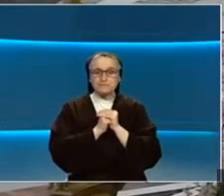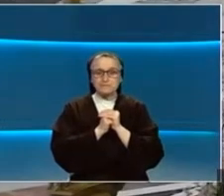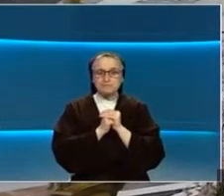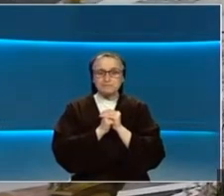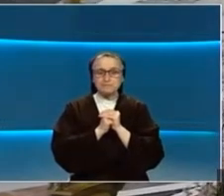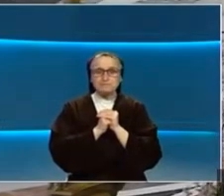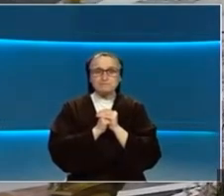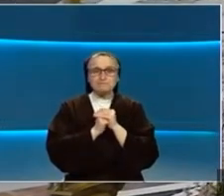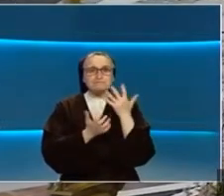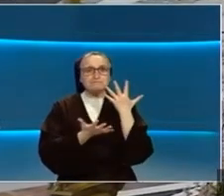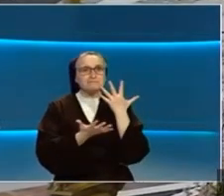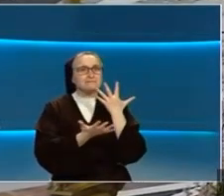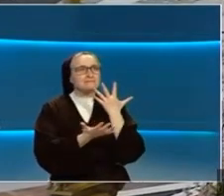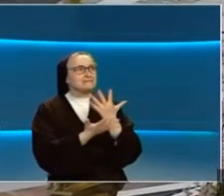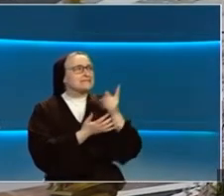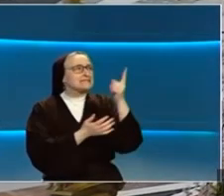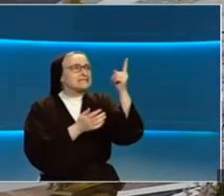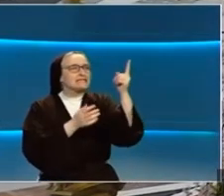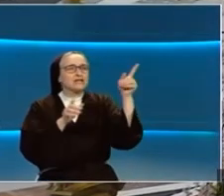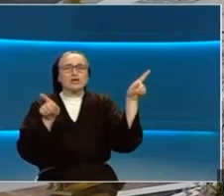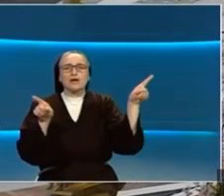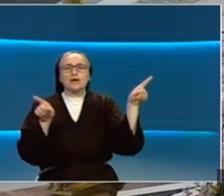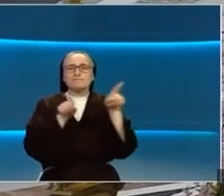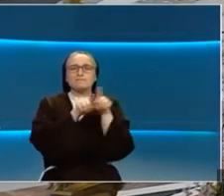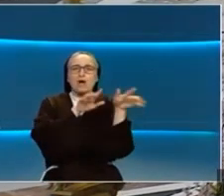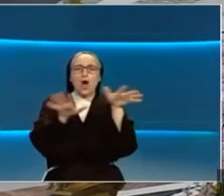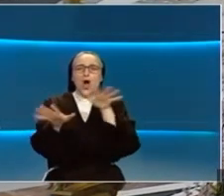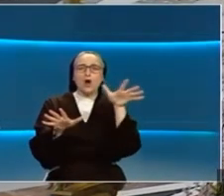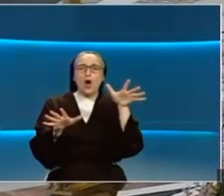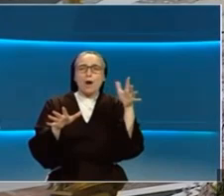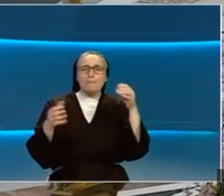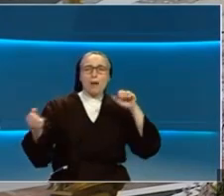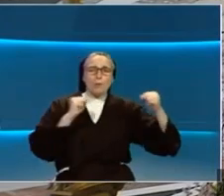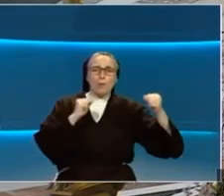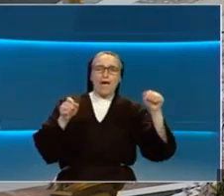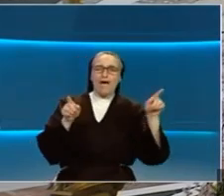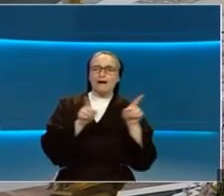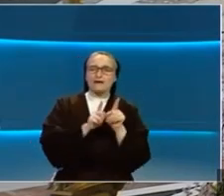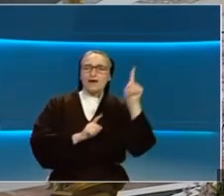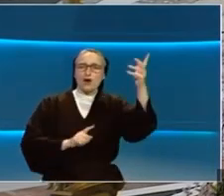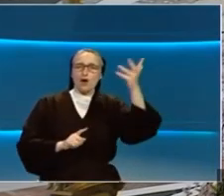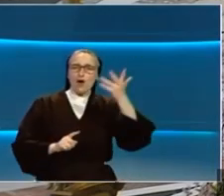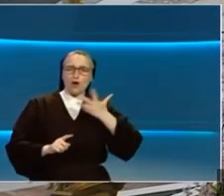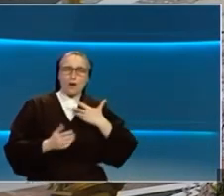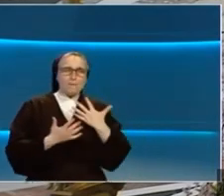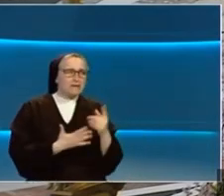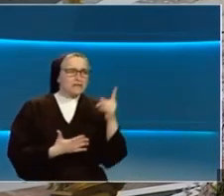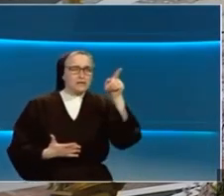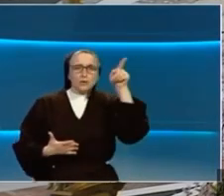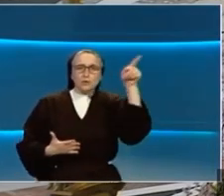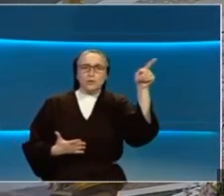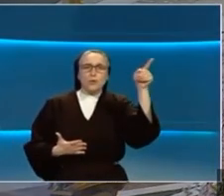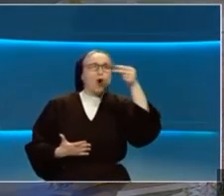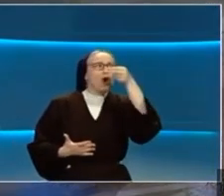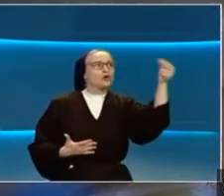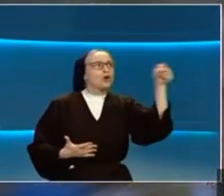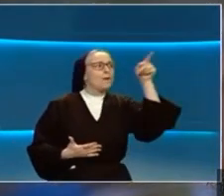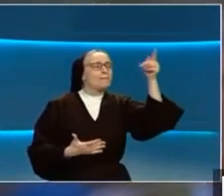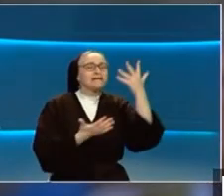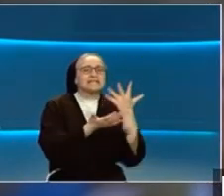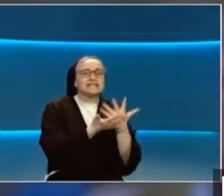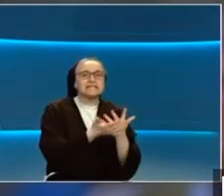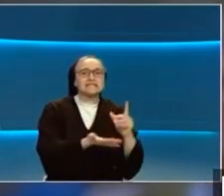est. Dominus quasi vir pugnator, Dominus